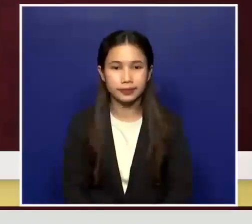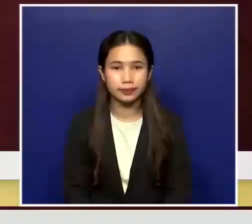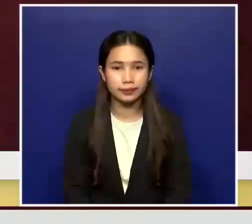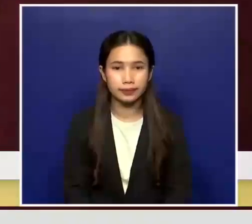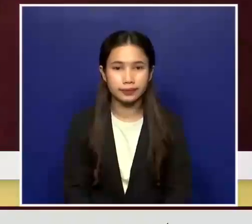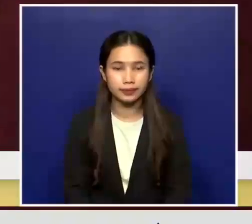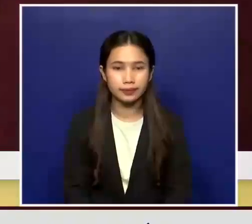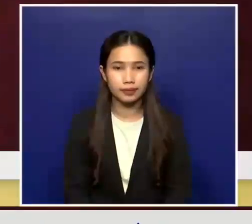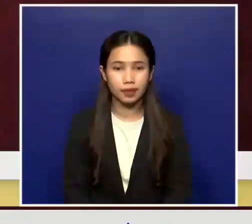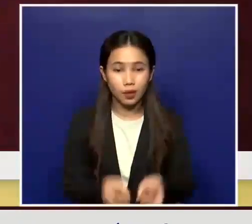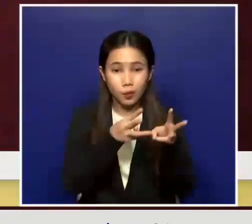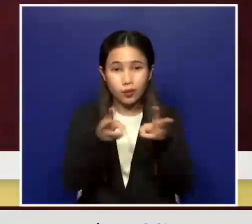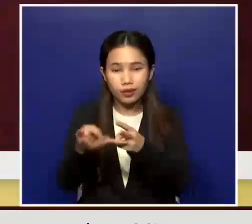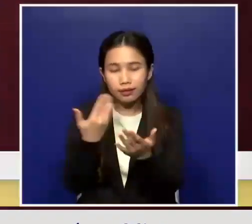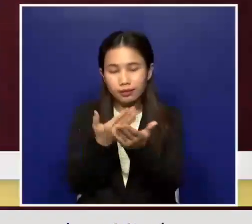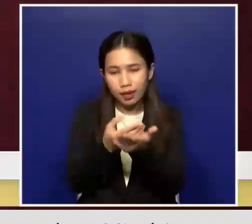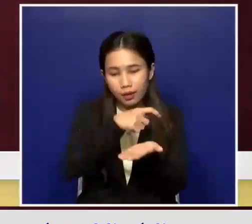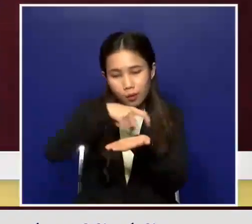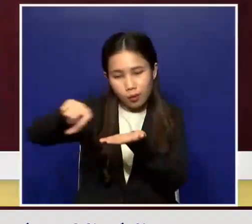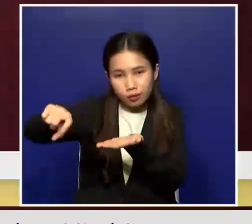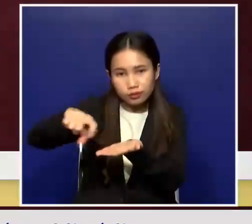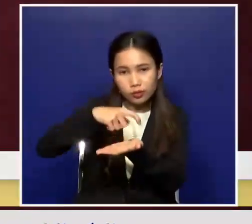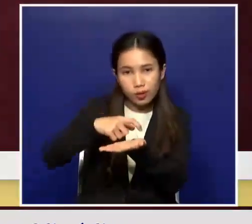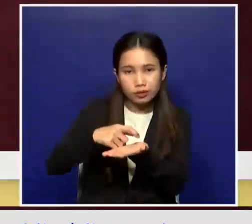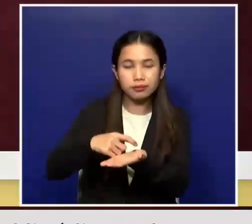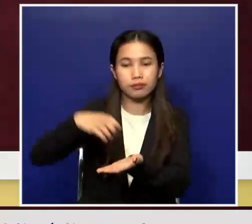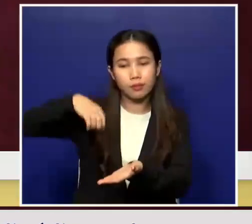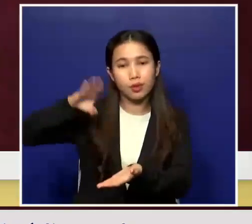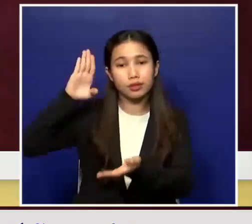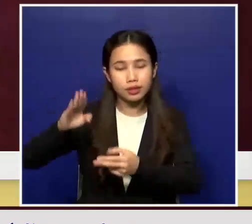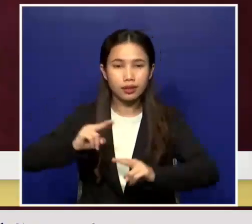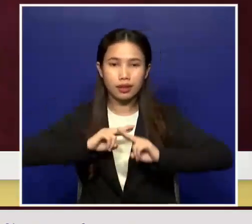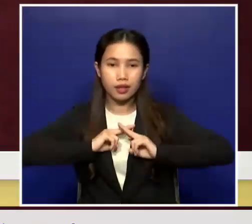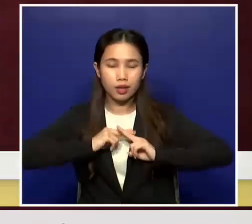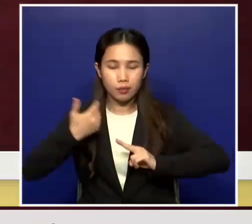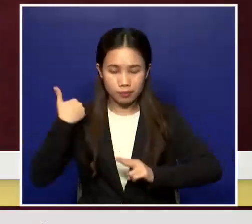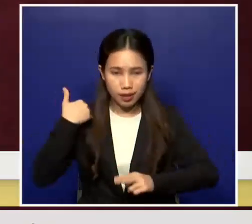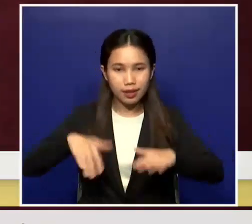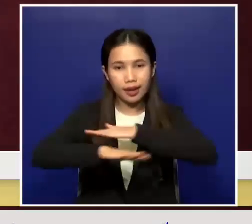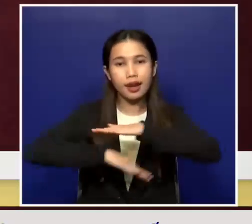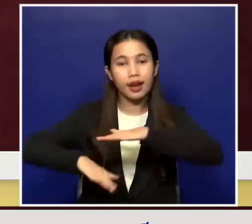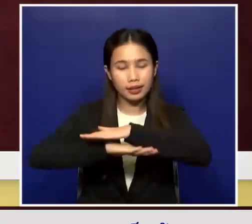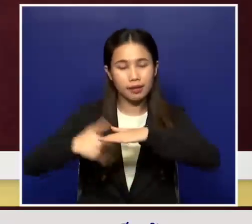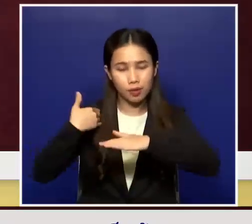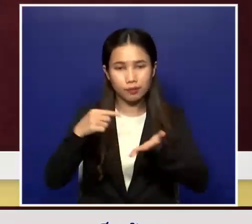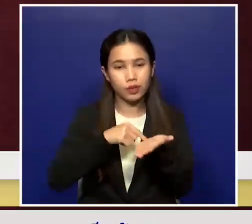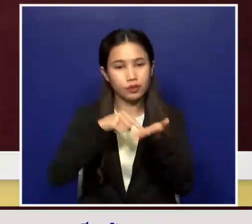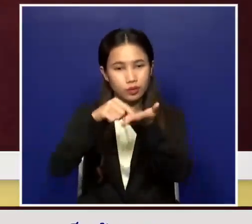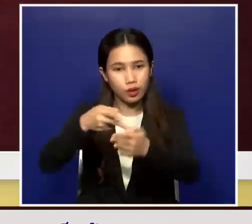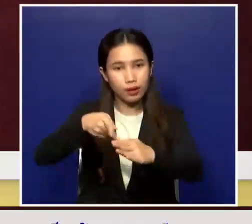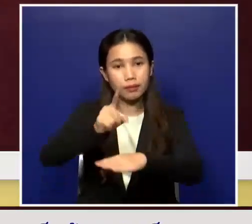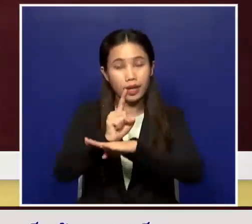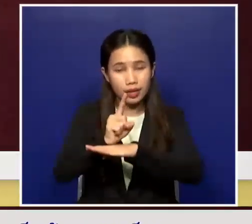นี่ไงเส้นทางการโยกเงินนี่ไงผ่านเอกชนทั้งหมดเนี่ย G2K เนี่ยเดี๋ยวผมให้หลักฐานท่านประธานไปเลยนะเนี่ยที่ขีดสีฟ้